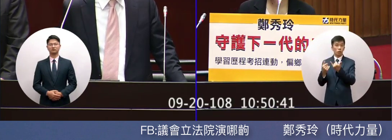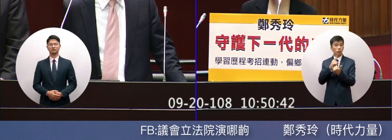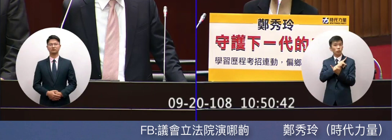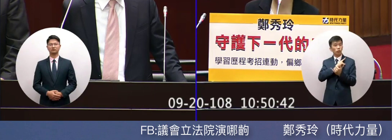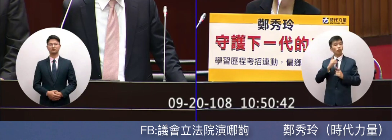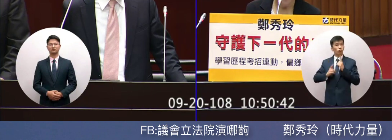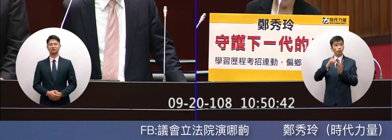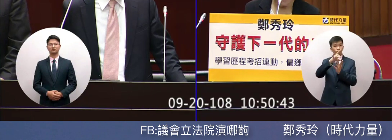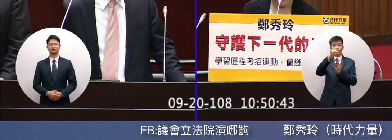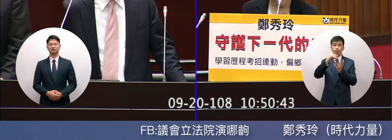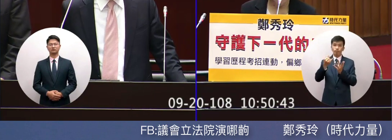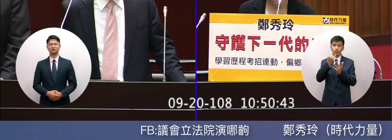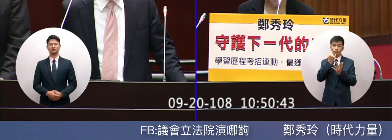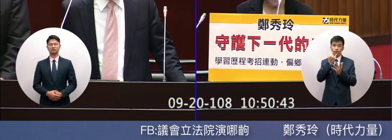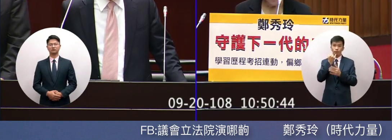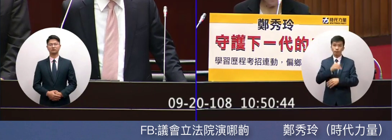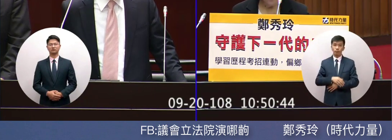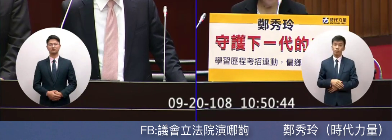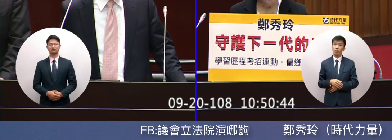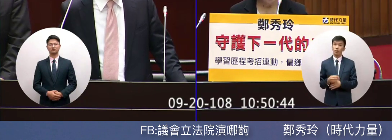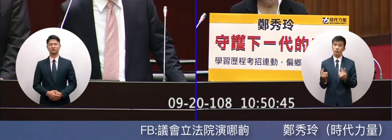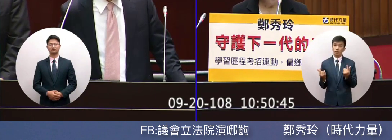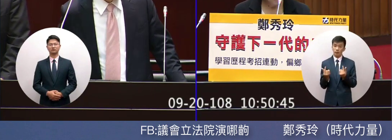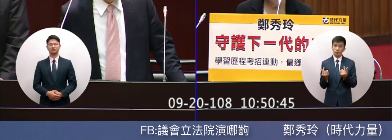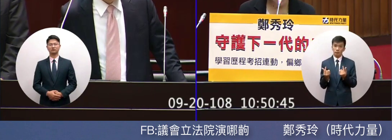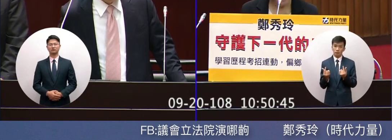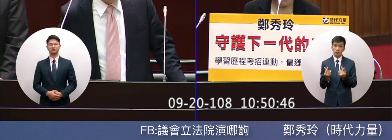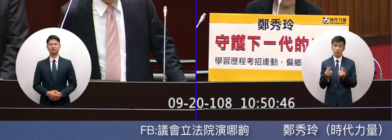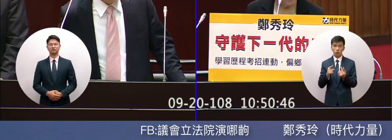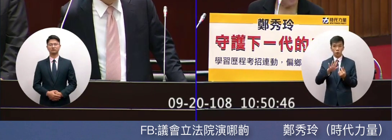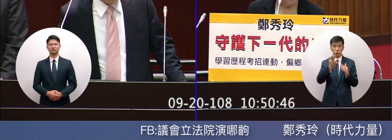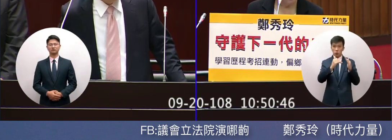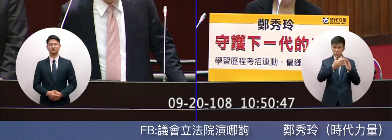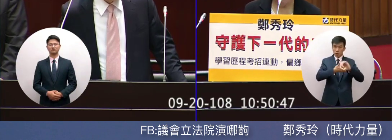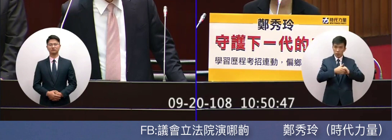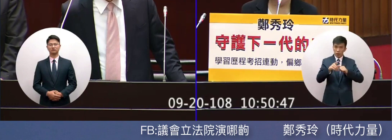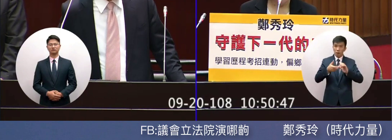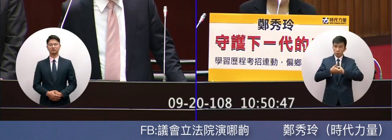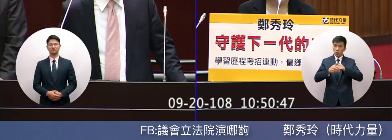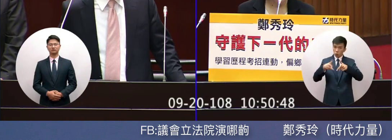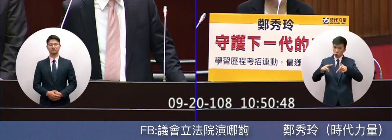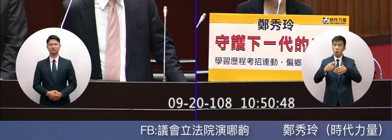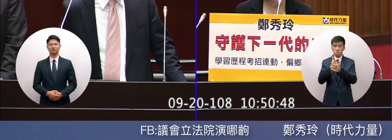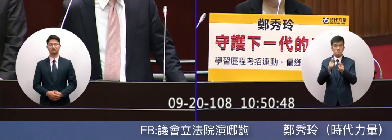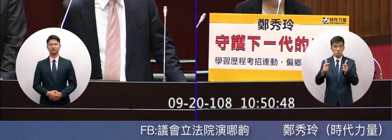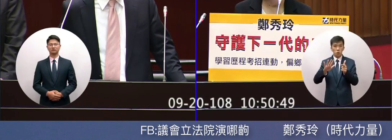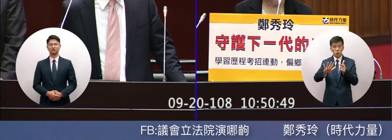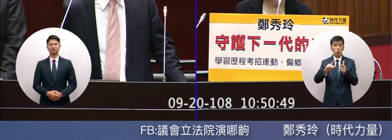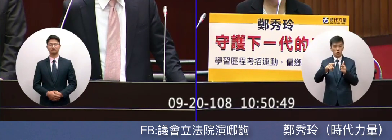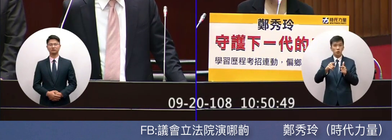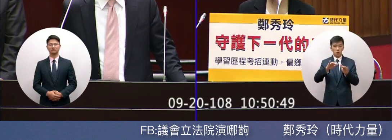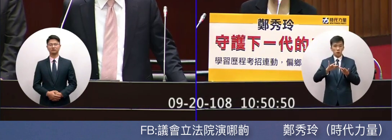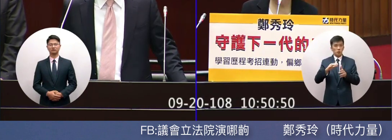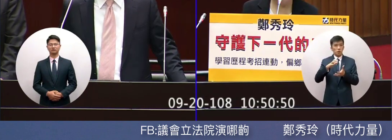这个课纲下面。我们看到有固定的、校定的、必修的学分数下降了，